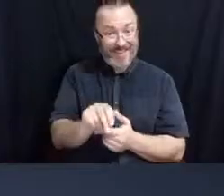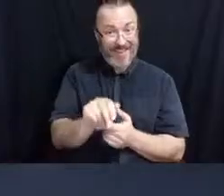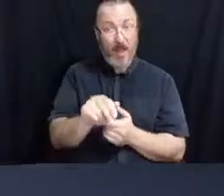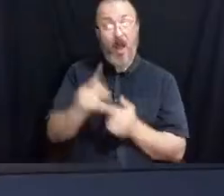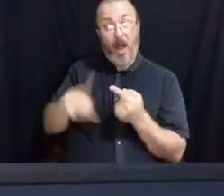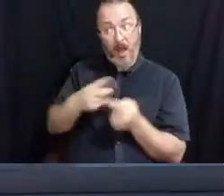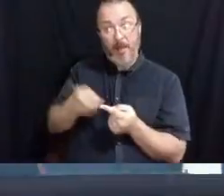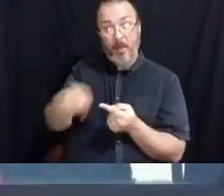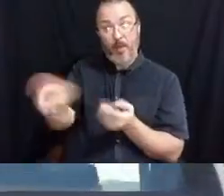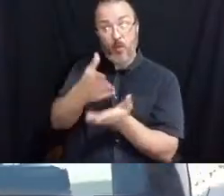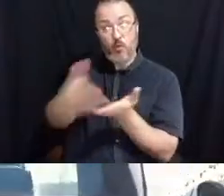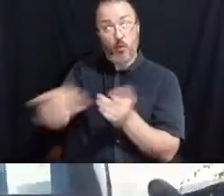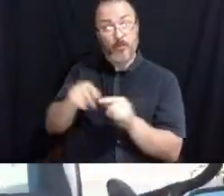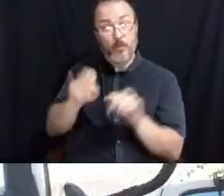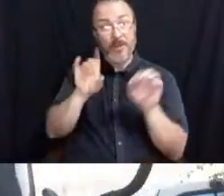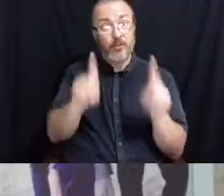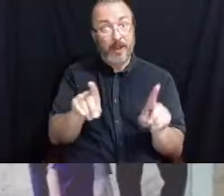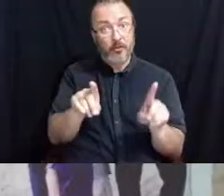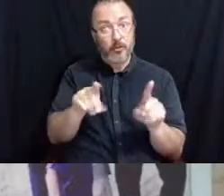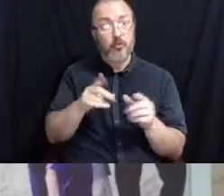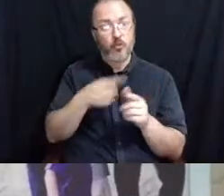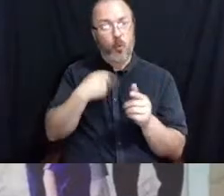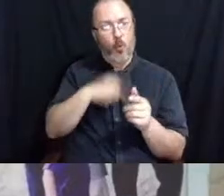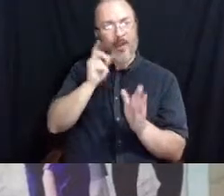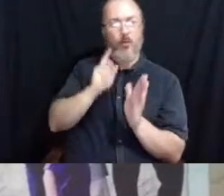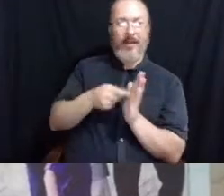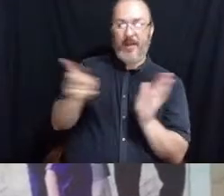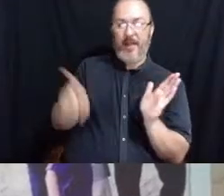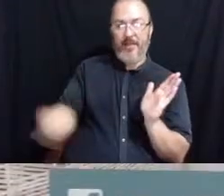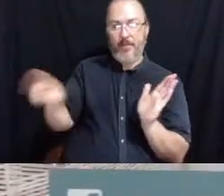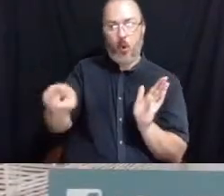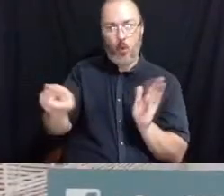l'éducation, pour que les invisibles redeviennent visibles.